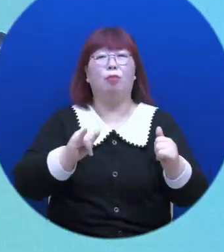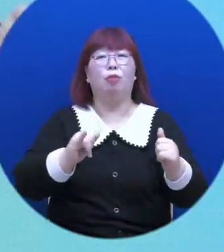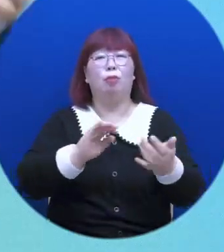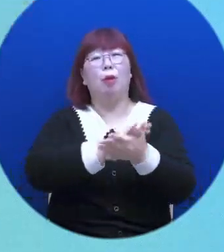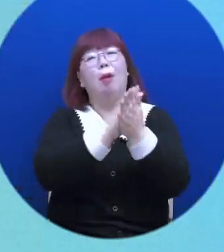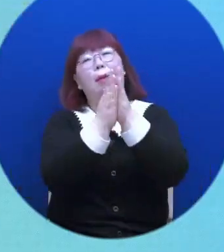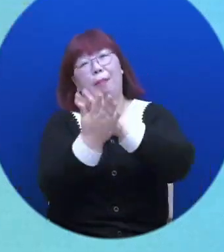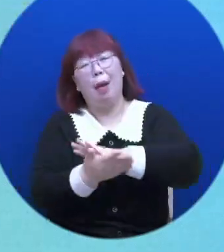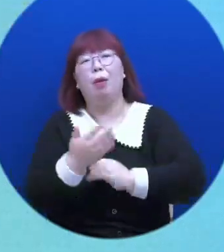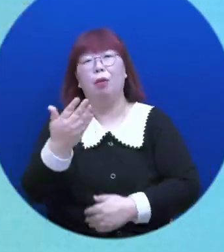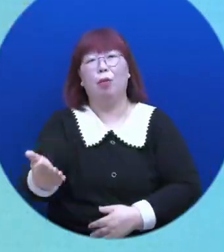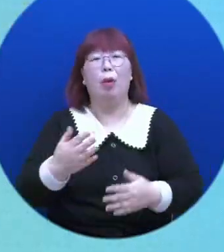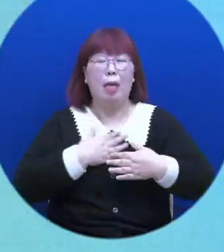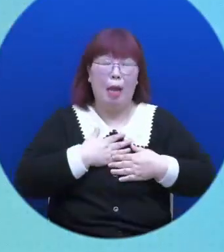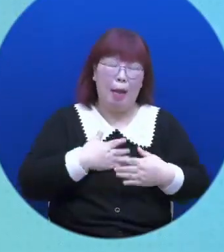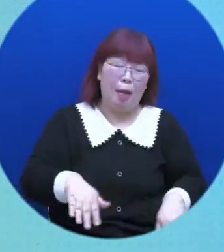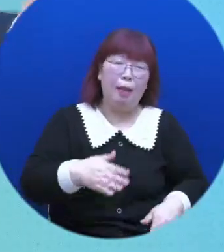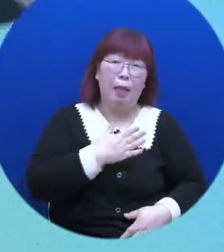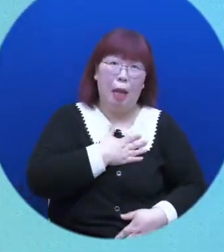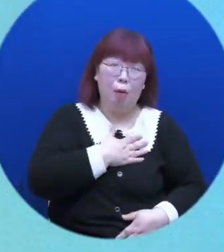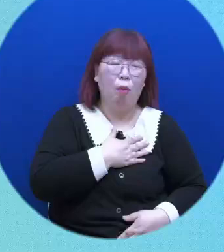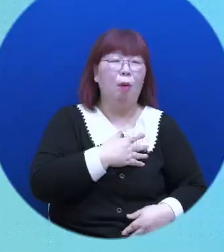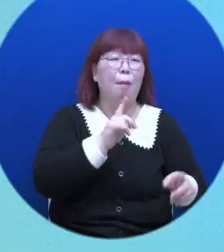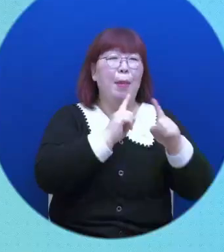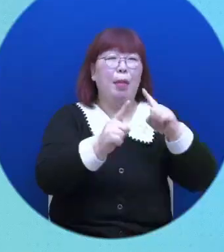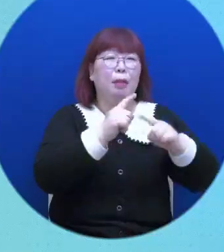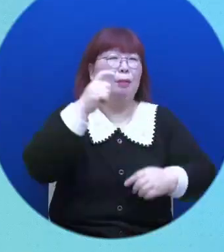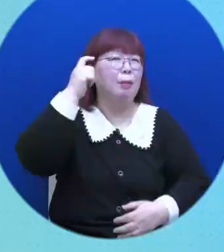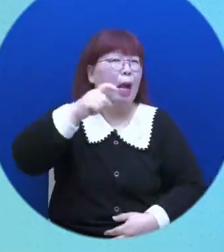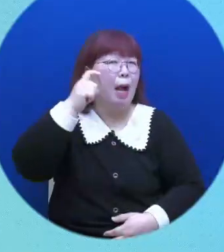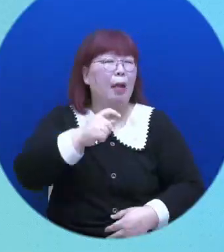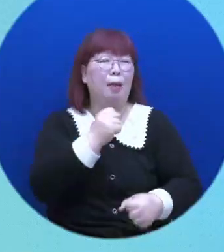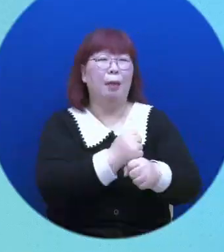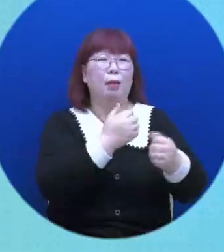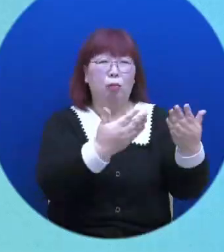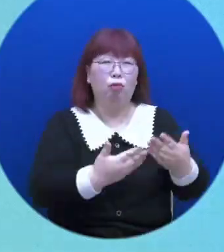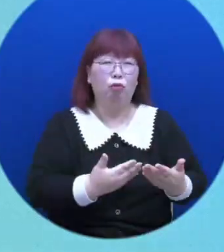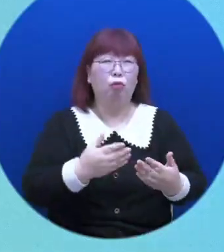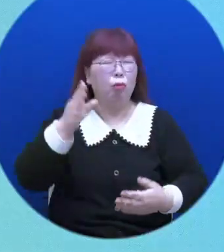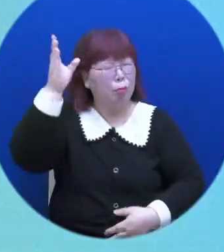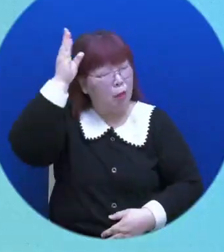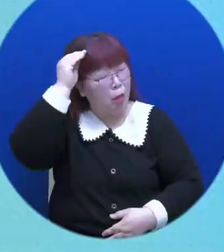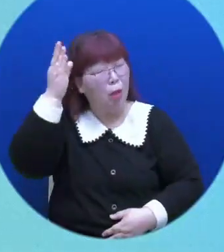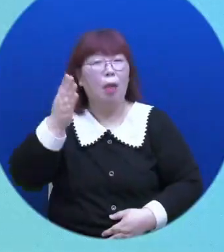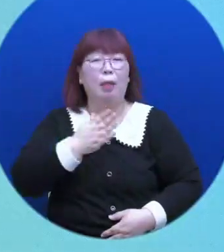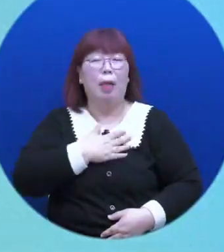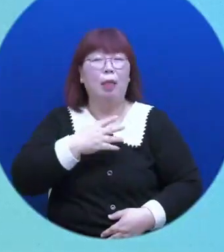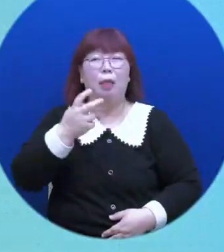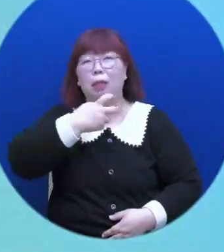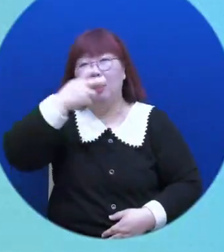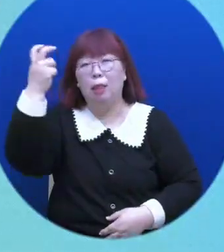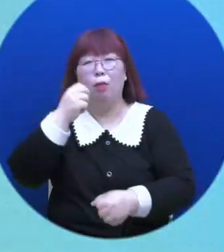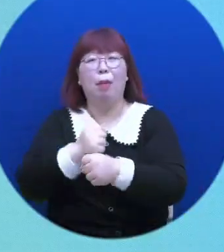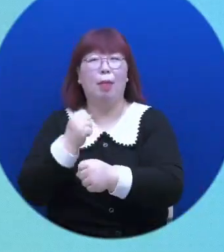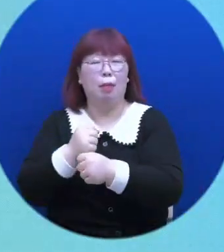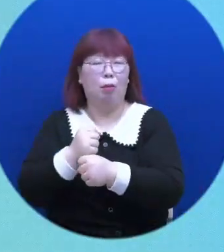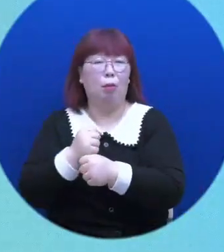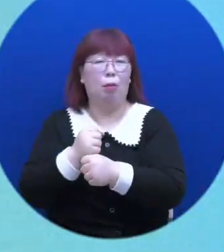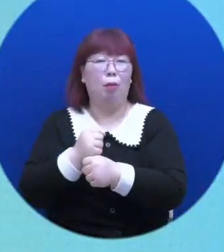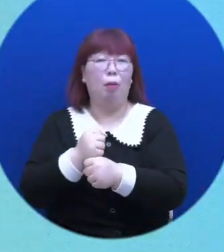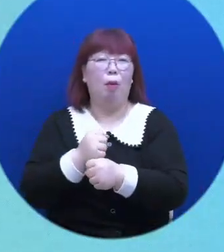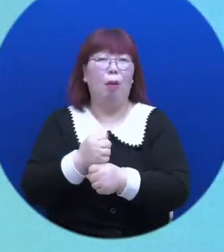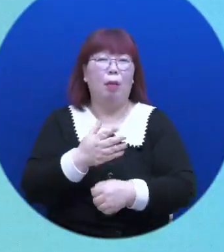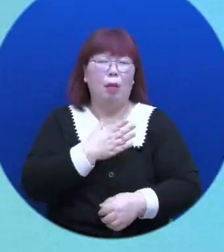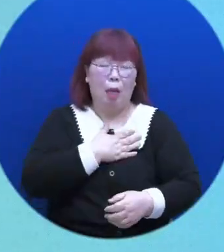거죠. 약한 나로 말씀이 나를 강하게 만들어요. 미련한 나로 말씀이 지혜롭게 만들어요. 내가 어떻게